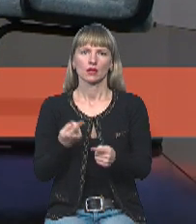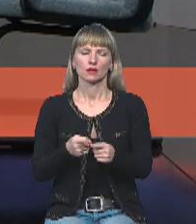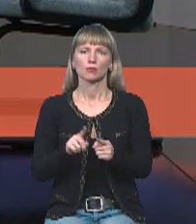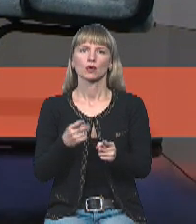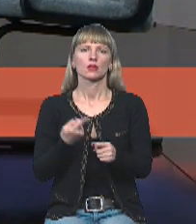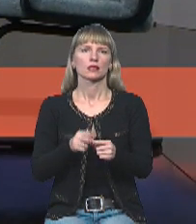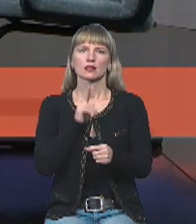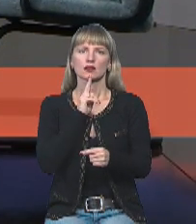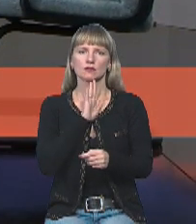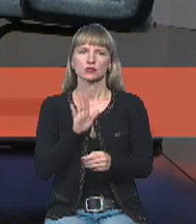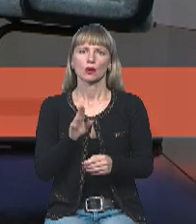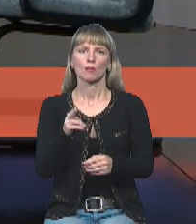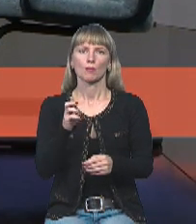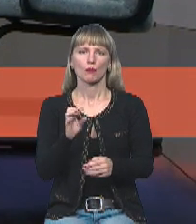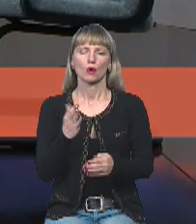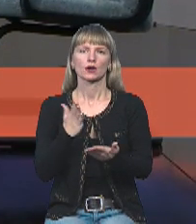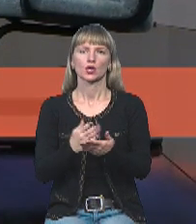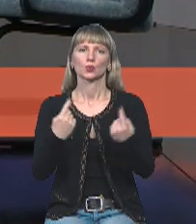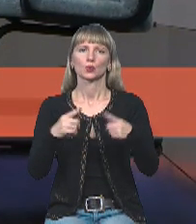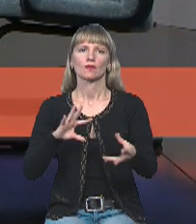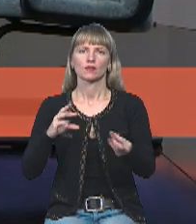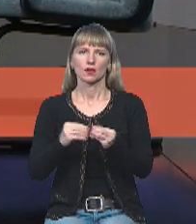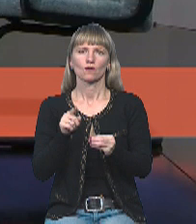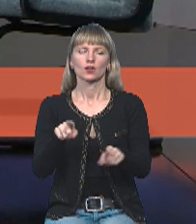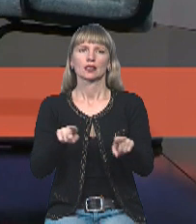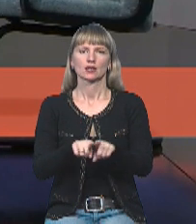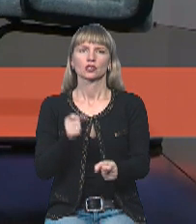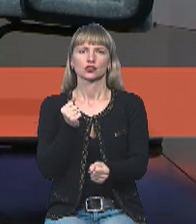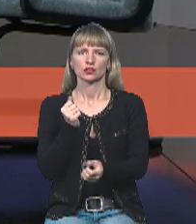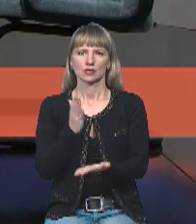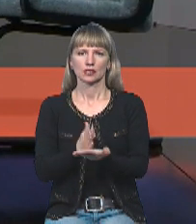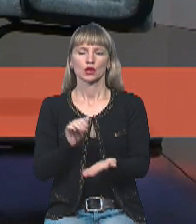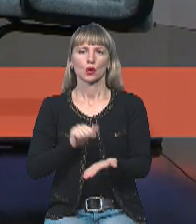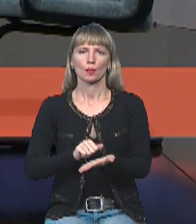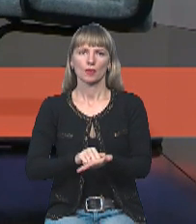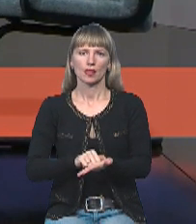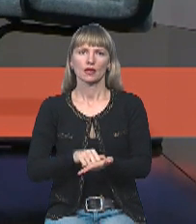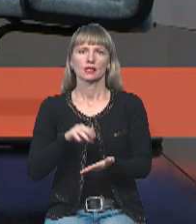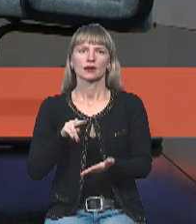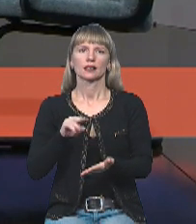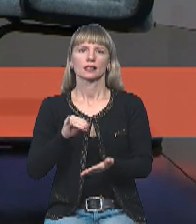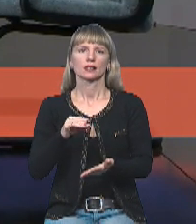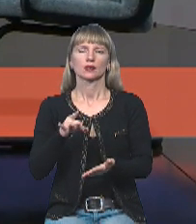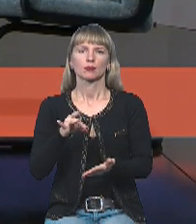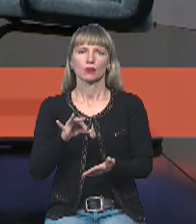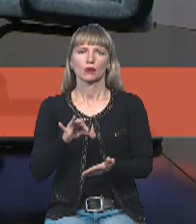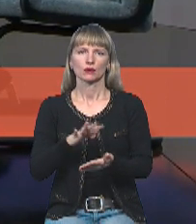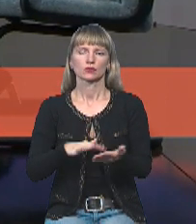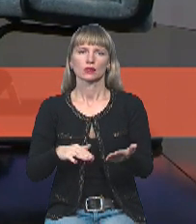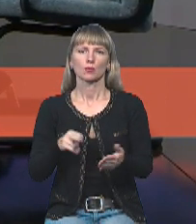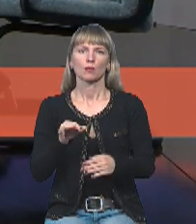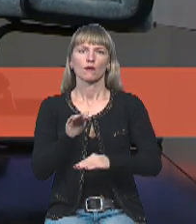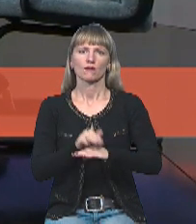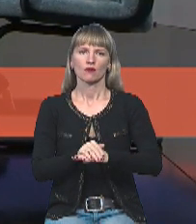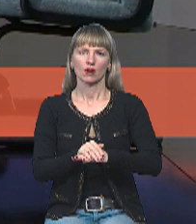це не зважають, бо є інші висновки, і вони теж є документальні, і про Просяну. Дмитре. Ну, по